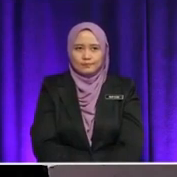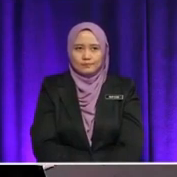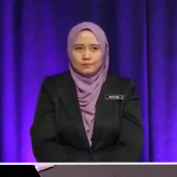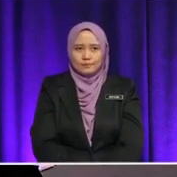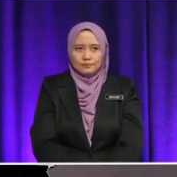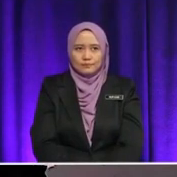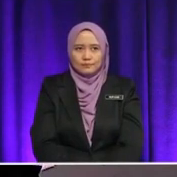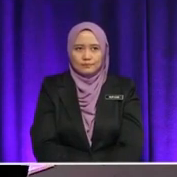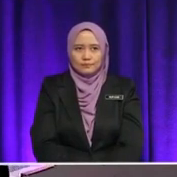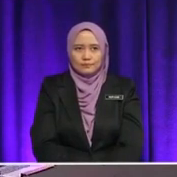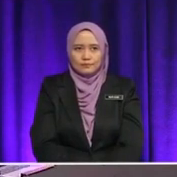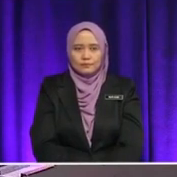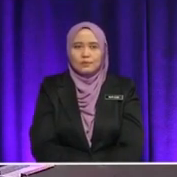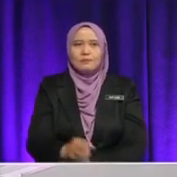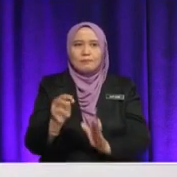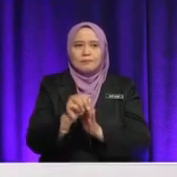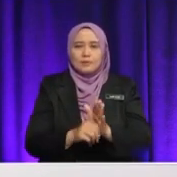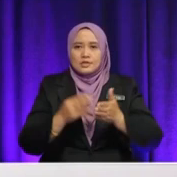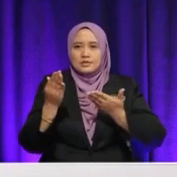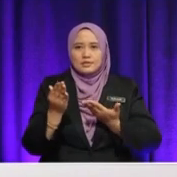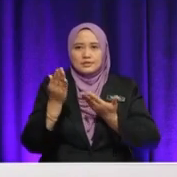ini becak tadi mencadangkan